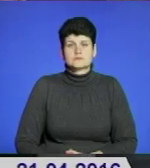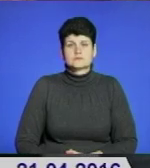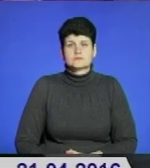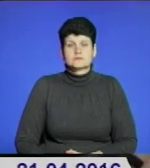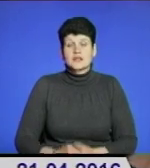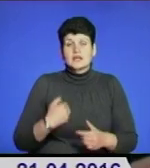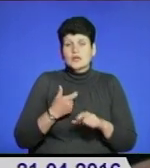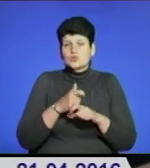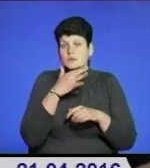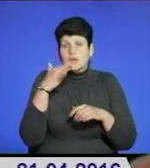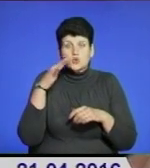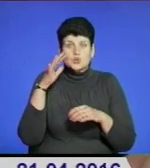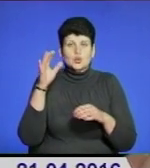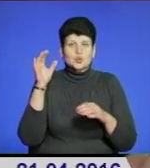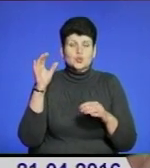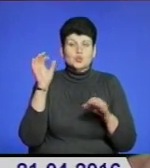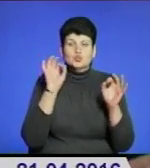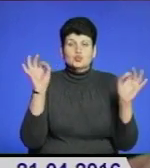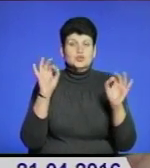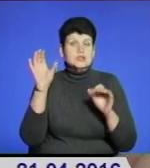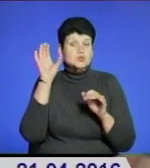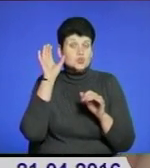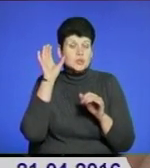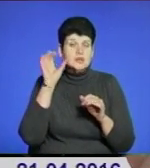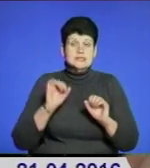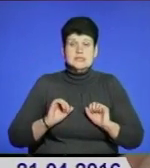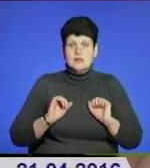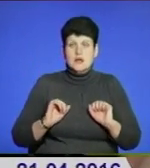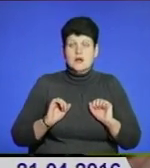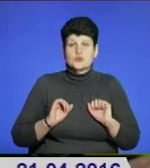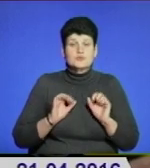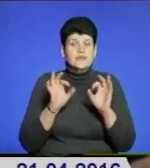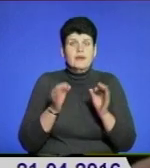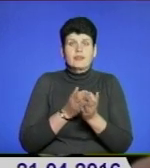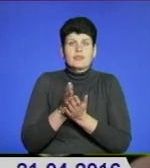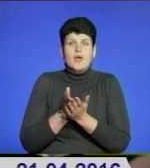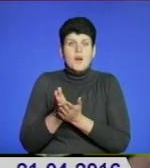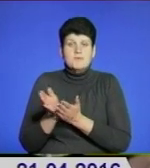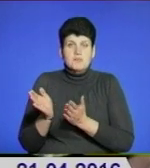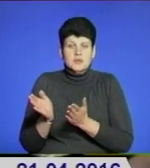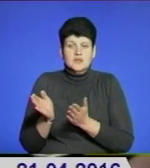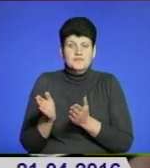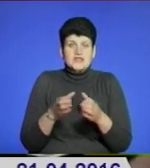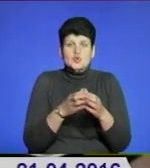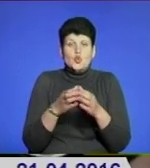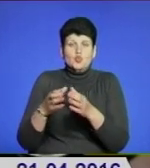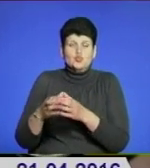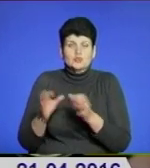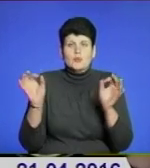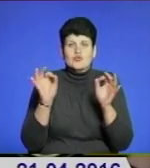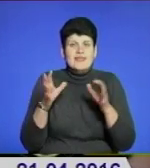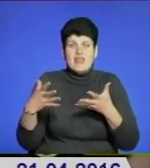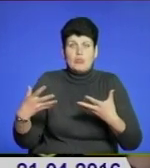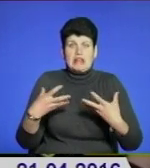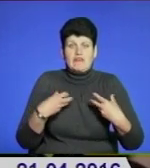Я дуже багато музики слухаю, але стараюсь, щоб жодні напрямки чи жодні якісь групи чи музиканти не